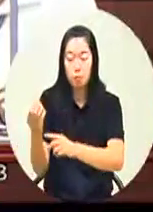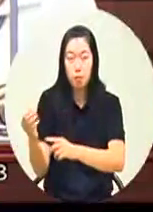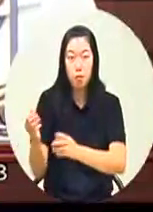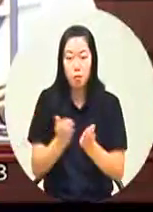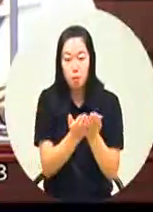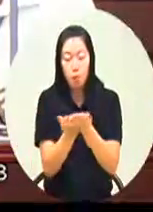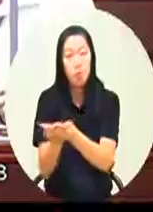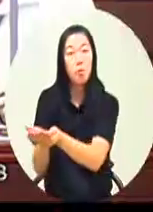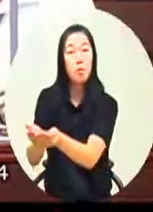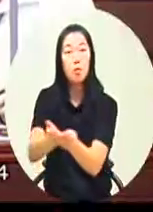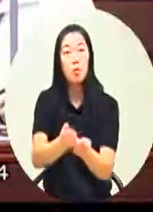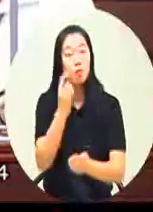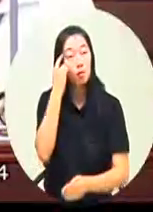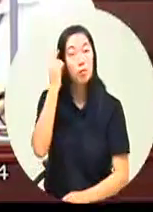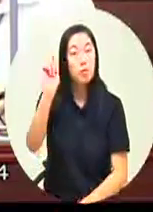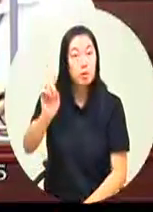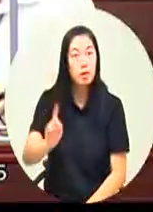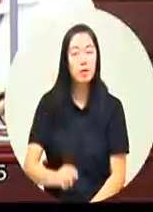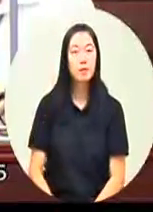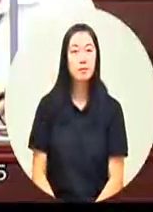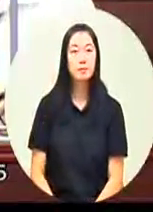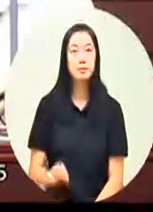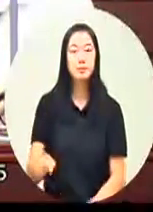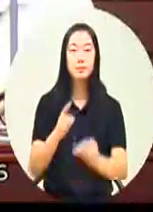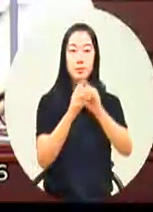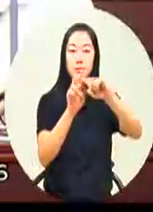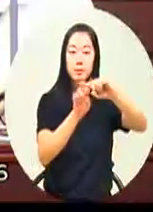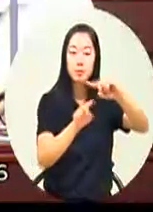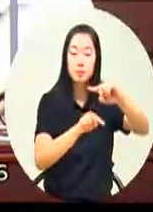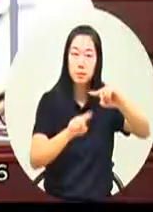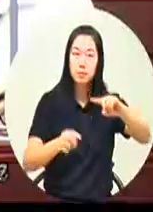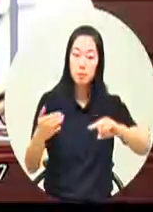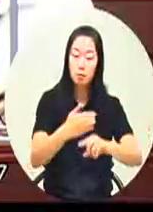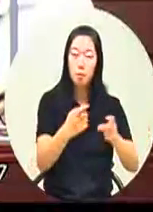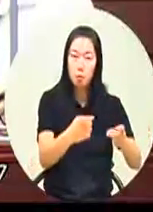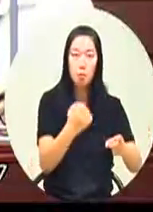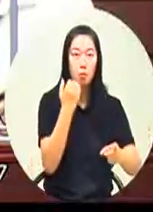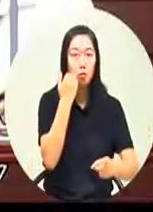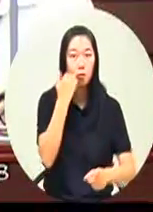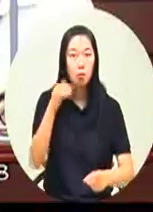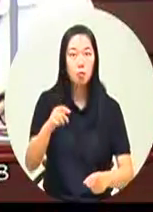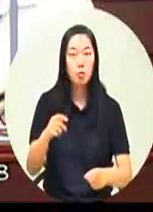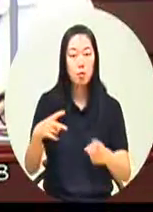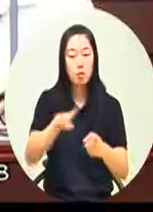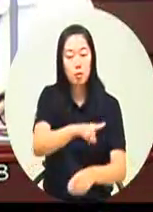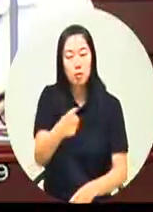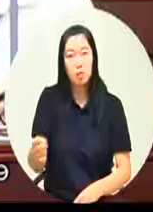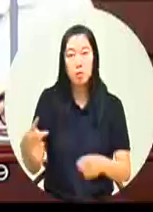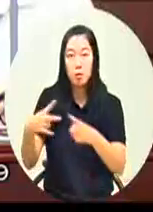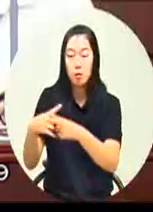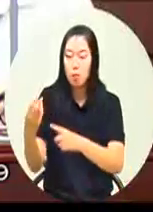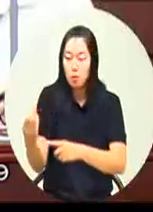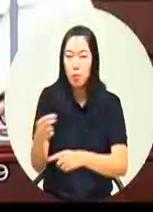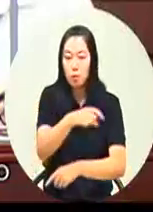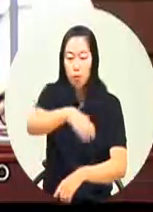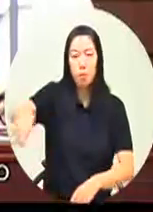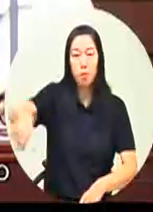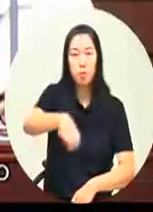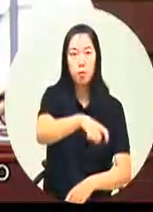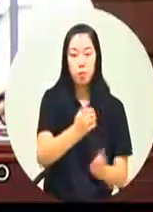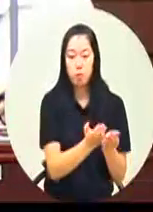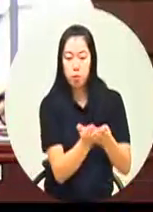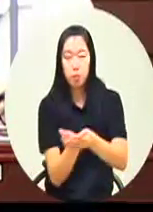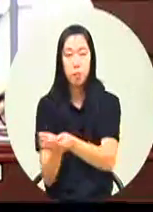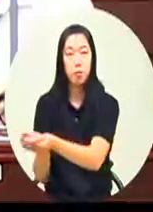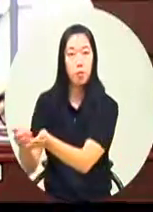其实，在中云渔港到小琉球这个航线，如果可以开辟的话，它确实是可以促进我